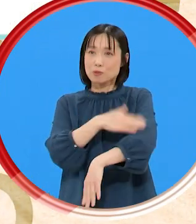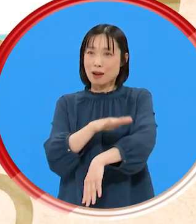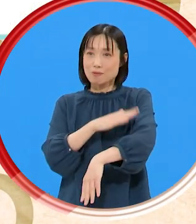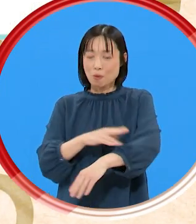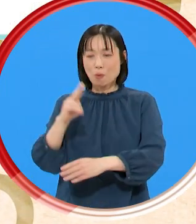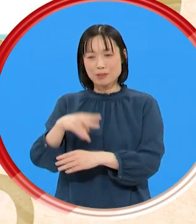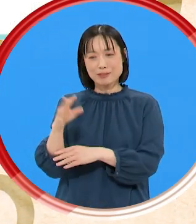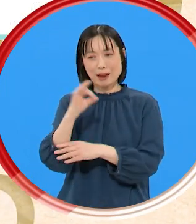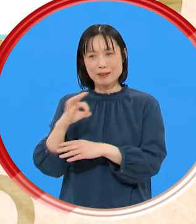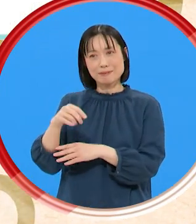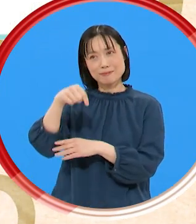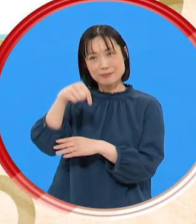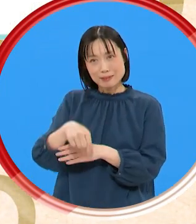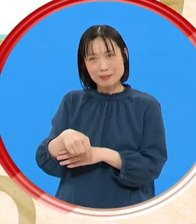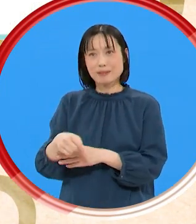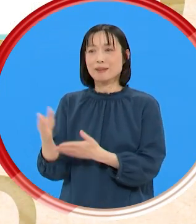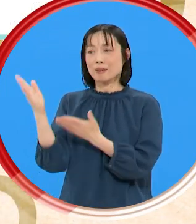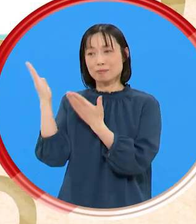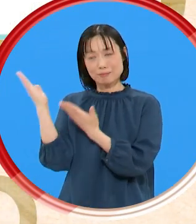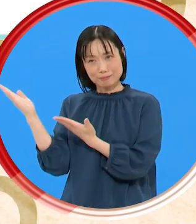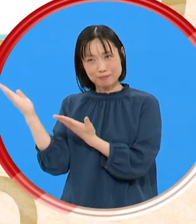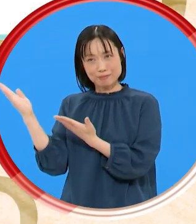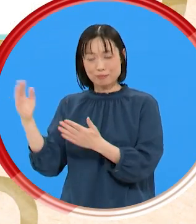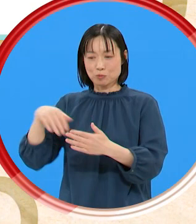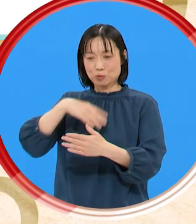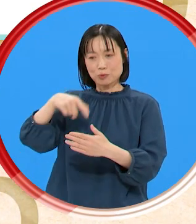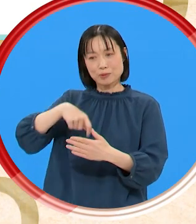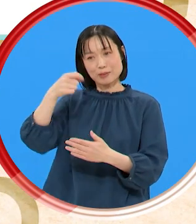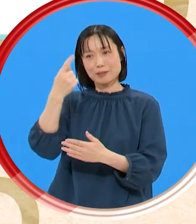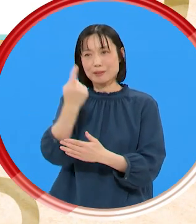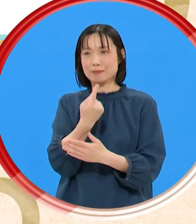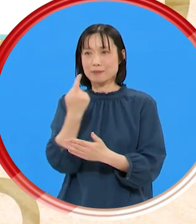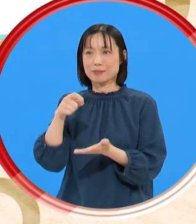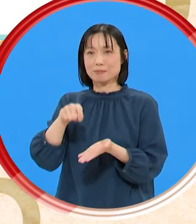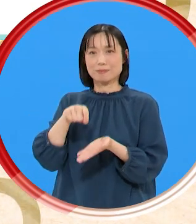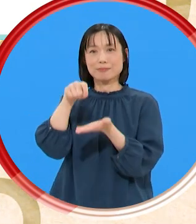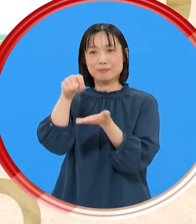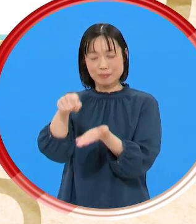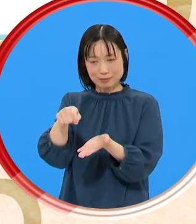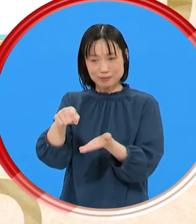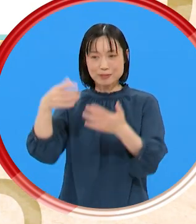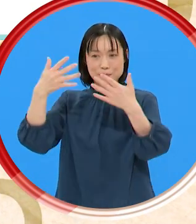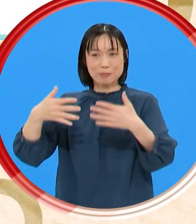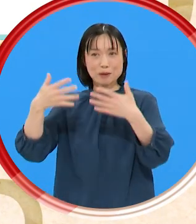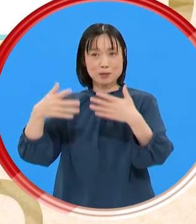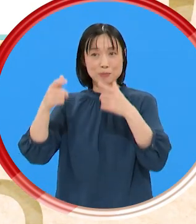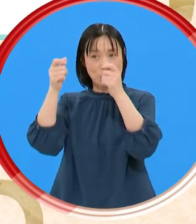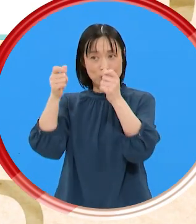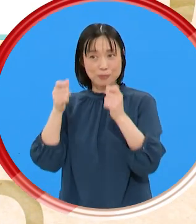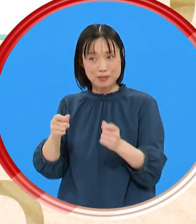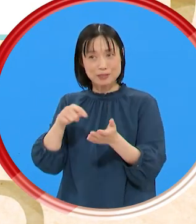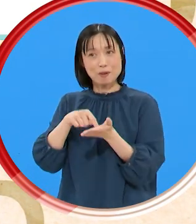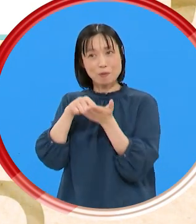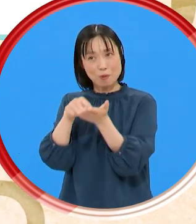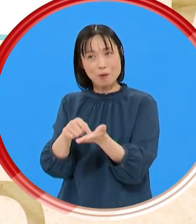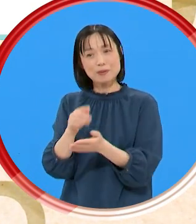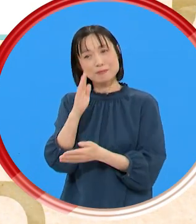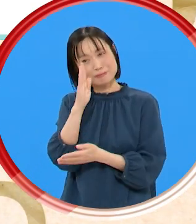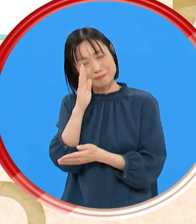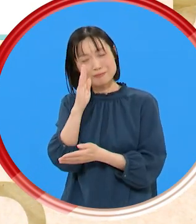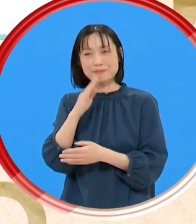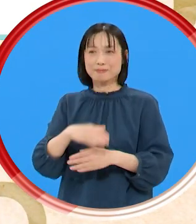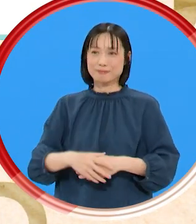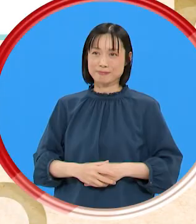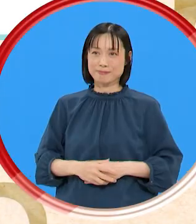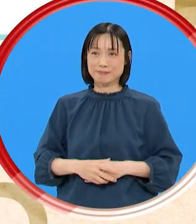ブランド認定特産品の中からご覧の商品を抽選で1名の方にプレゼントします。番組ホームページから応募